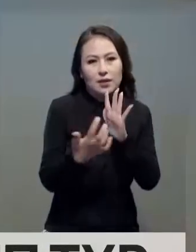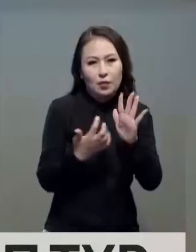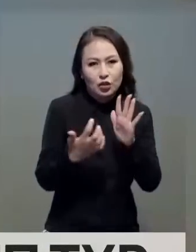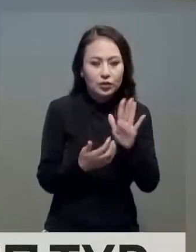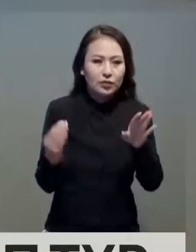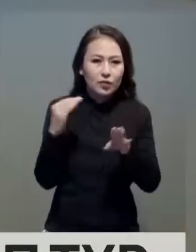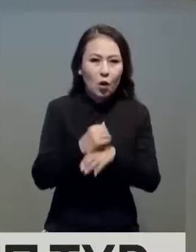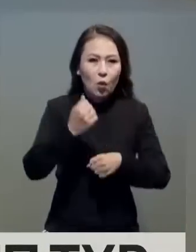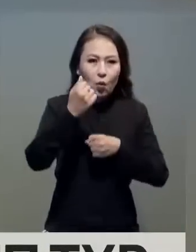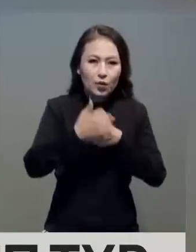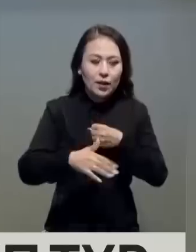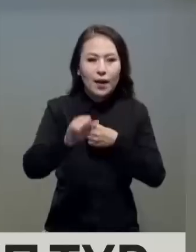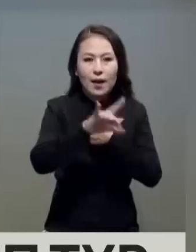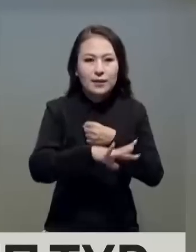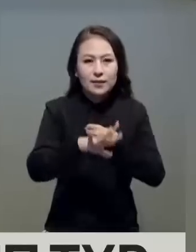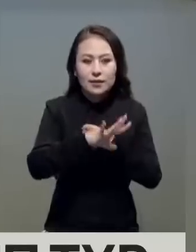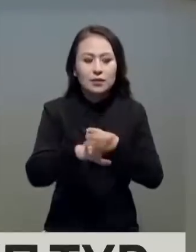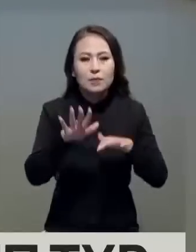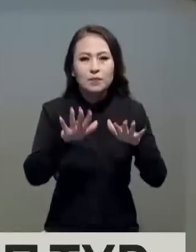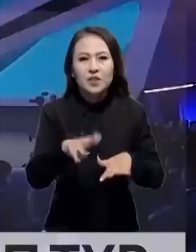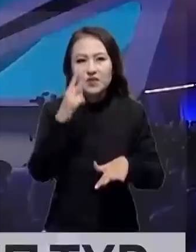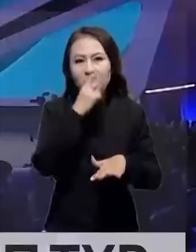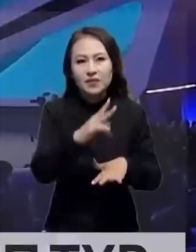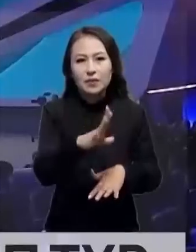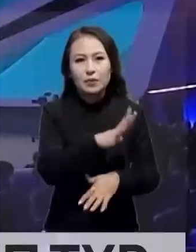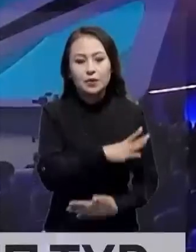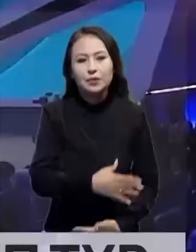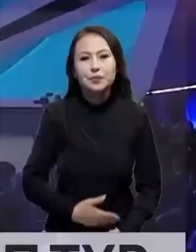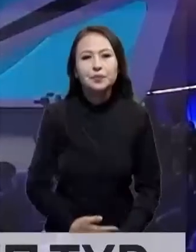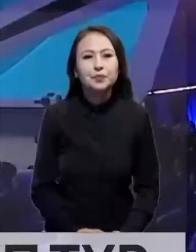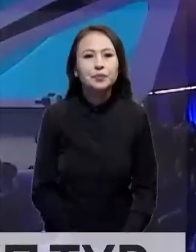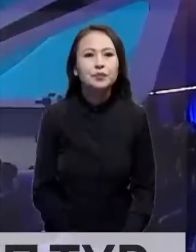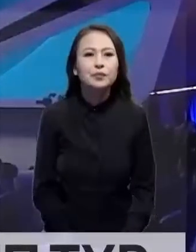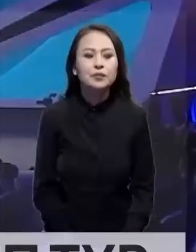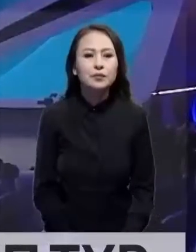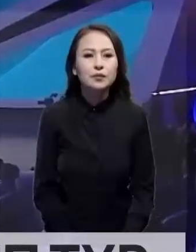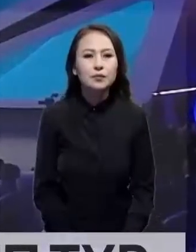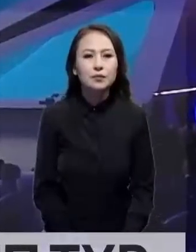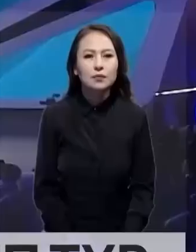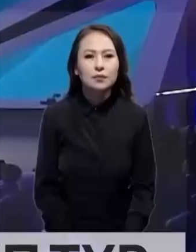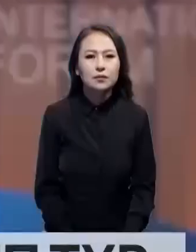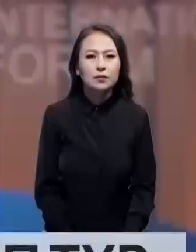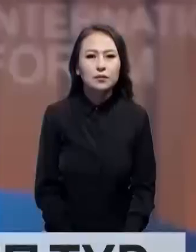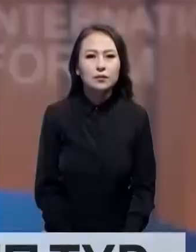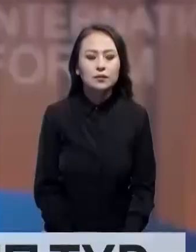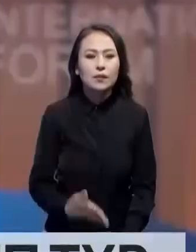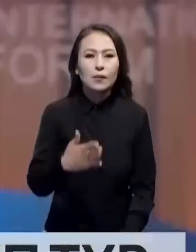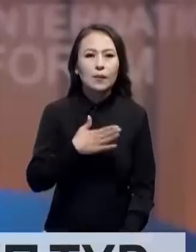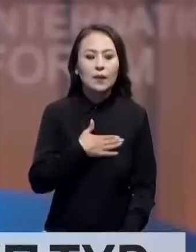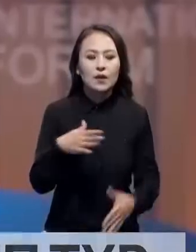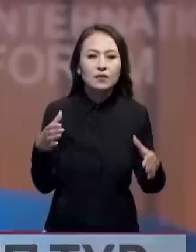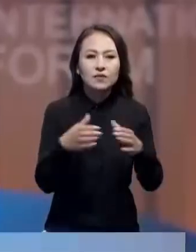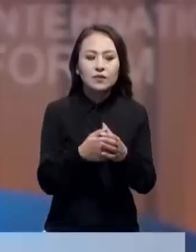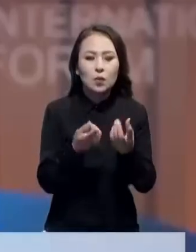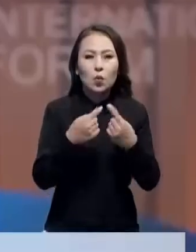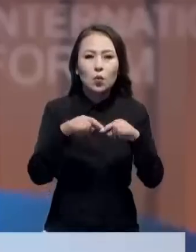әсіресе Орталық Азия елдерінің жанды жерін айналды. Our glacier surface has already decreased. Біздегі мұздықтардың